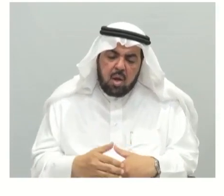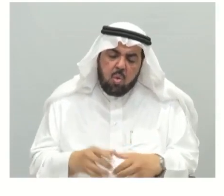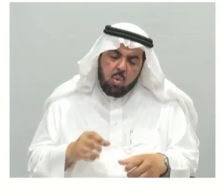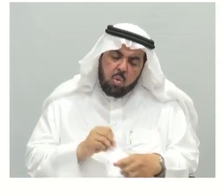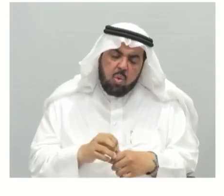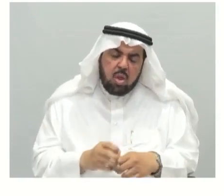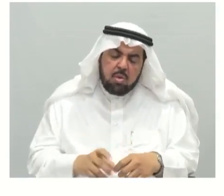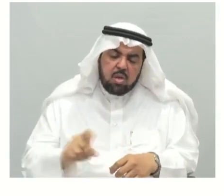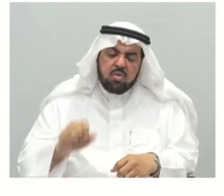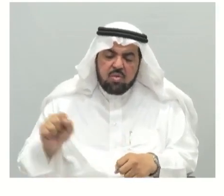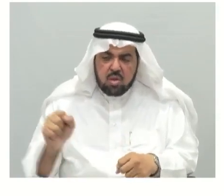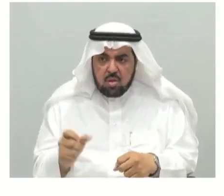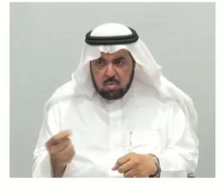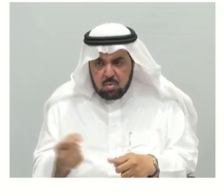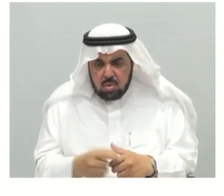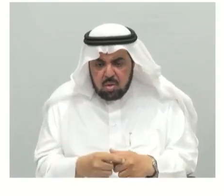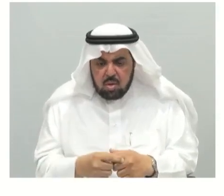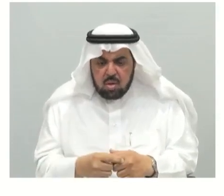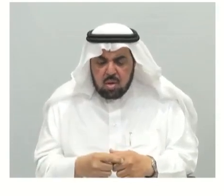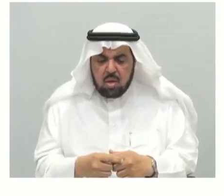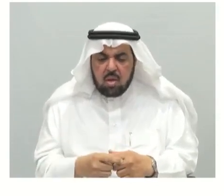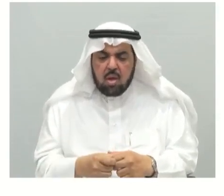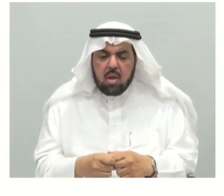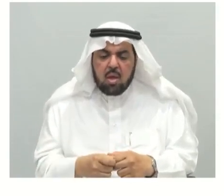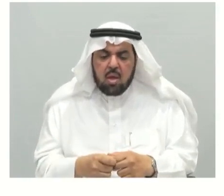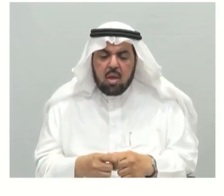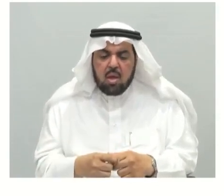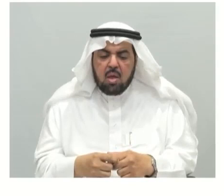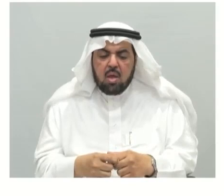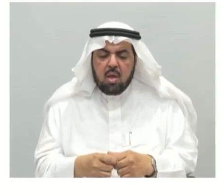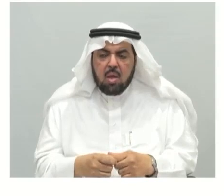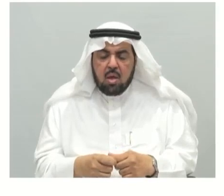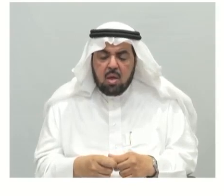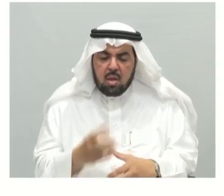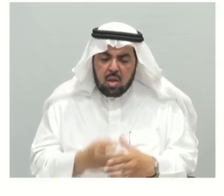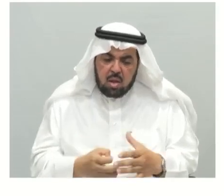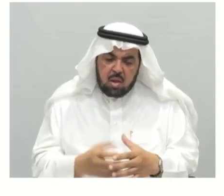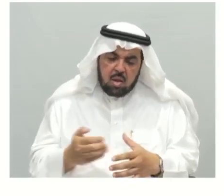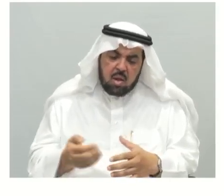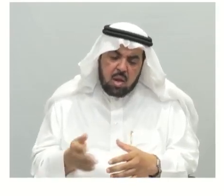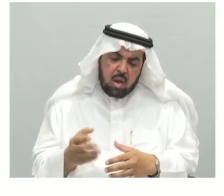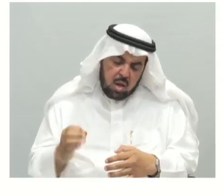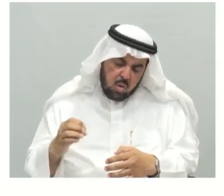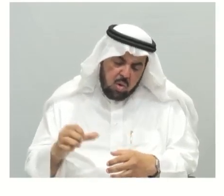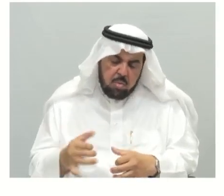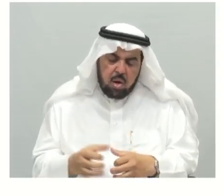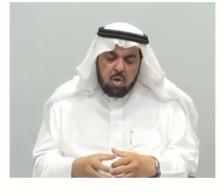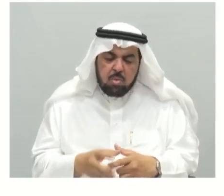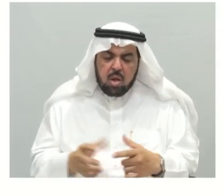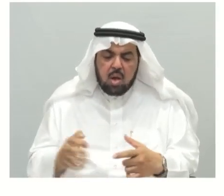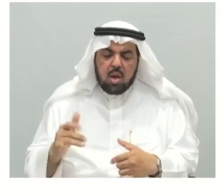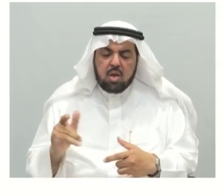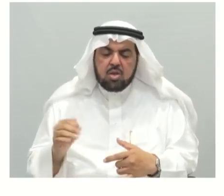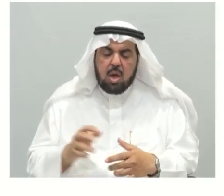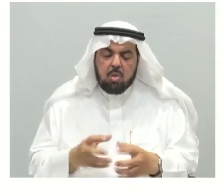تنفرد به من صفات مميزه وهذا كان في الفصل السادس نلاحظ تبدا بعمليه الحيوان المنوي والاخصاب ثم مرحله